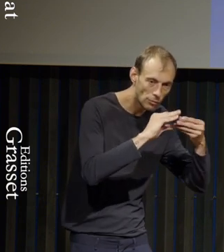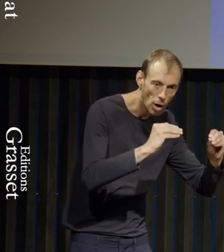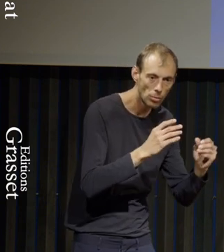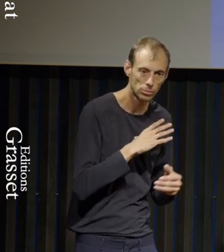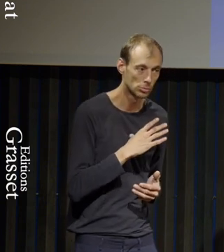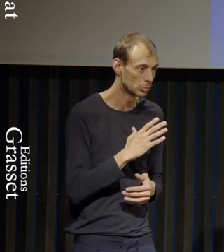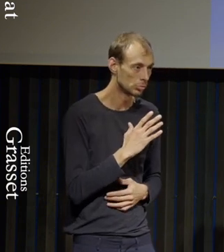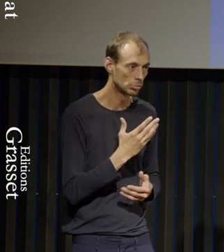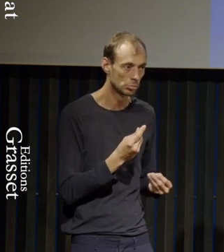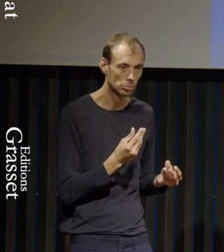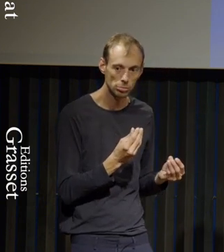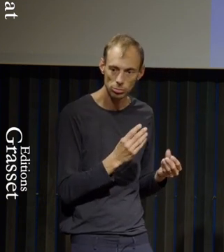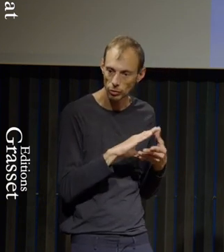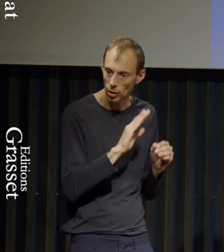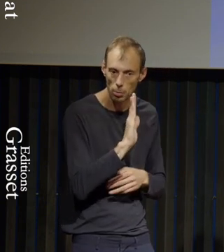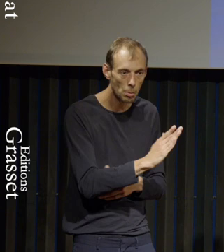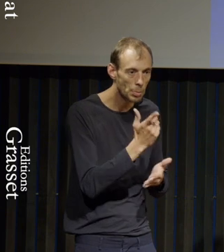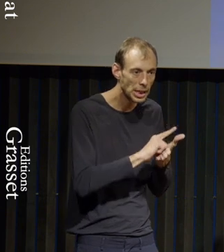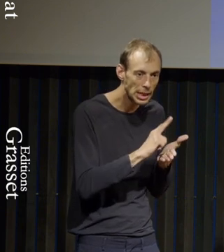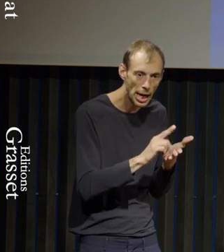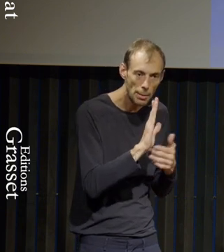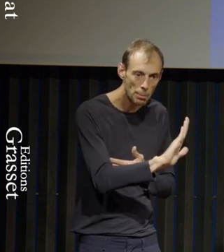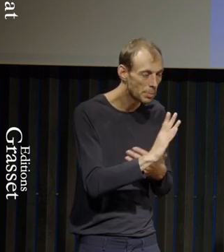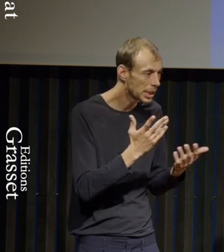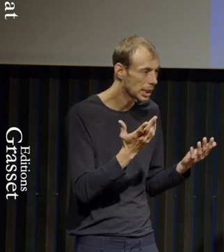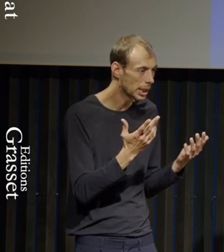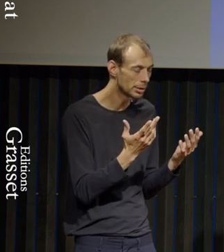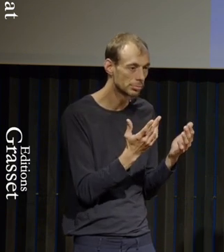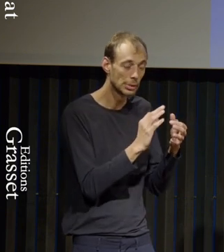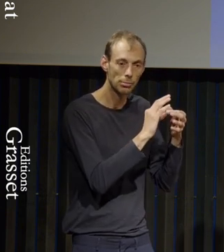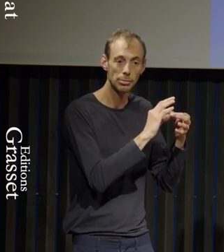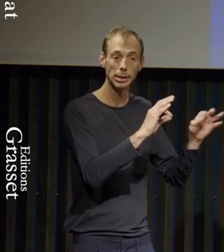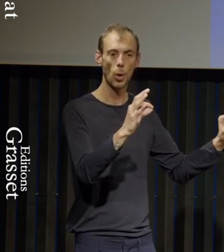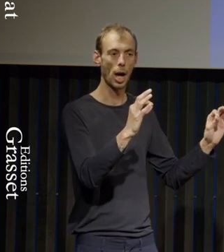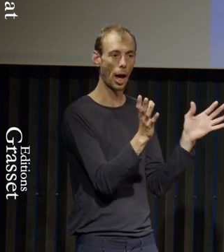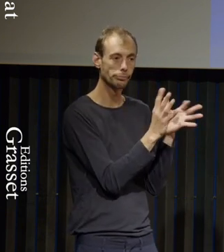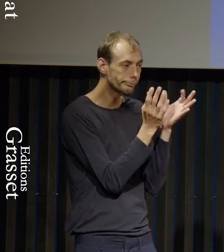d'écrire, c'est-à-dire de raconter une histoire moins technique